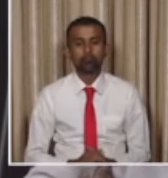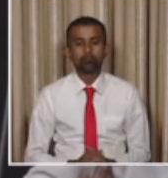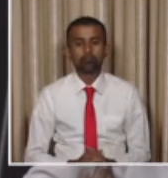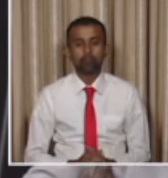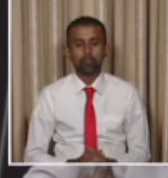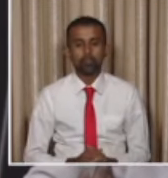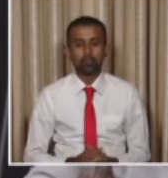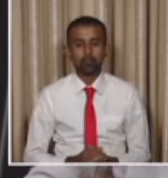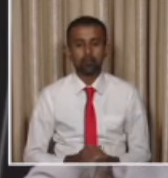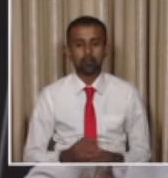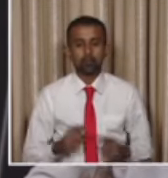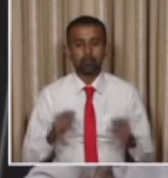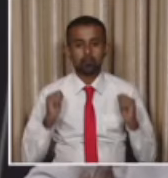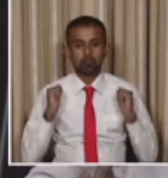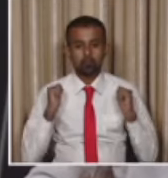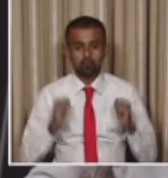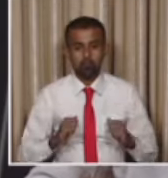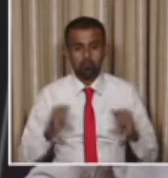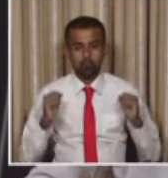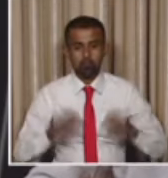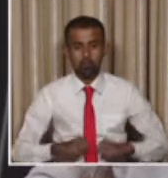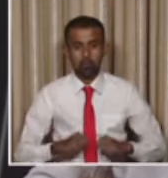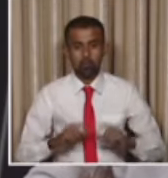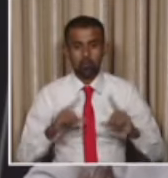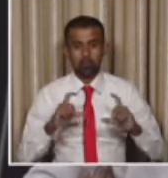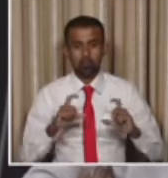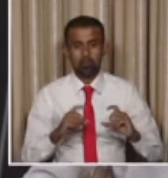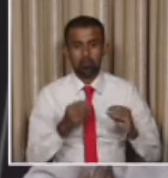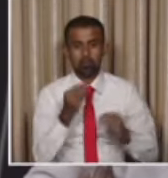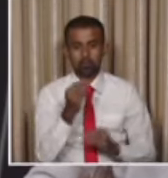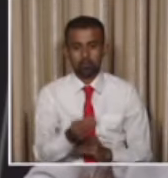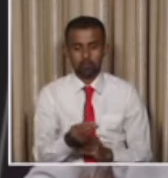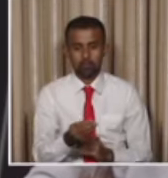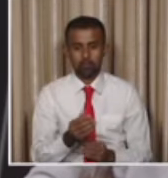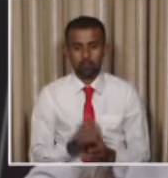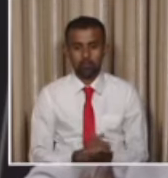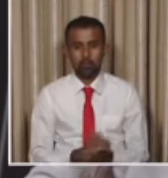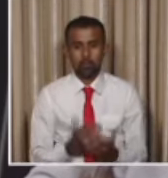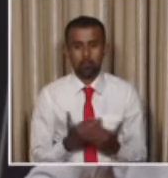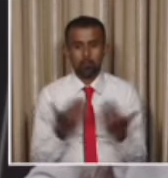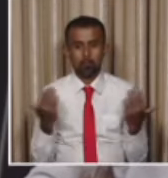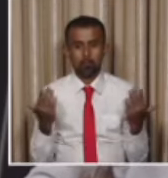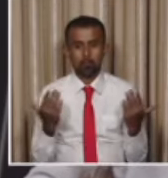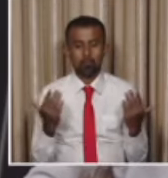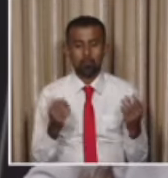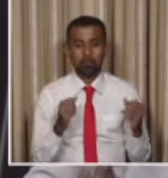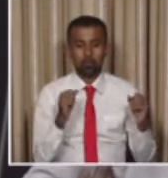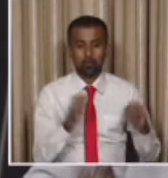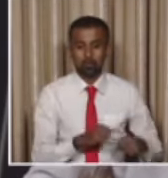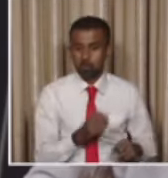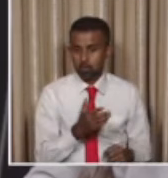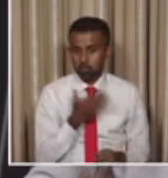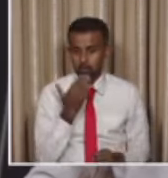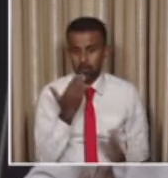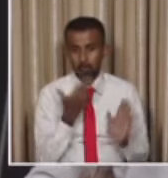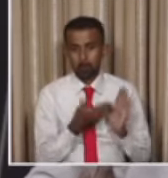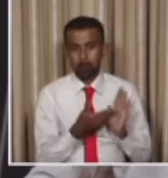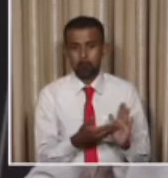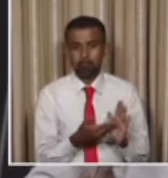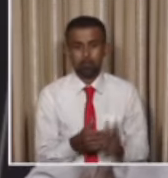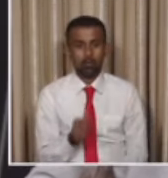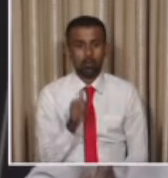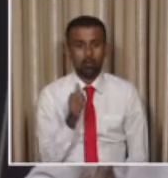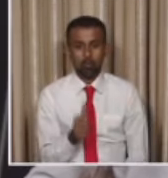කඩා වැටෙන්න ආසන්න කඩා වැටිච්ච ඒවා පින්තූර දානවා, මේ පත්තරේ කඩා වැටෙන්න පුළුවන් කියලා පෙන්නනවා. ඒක